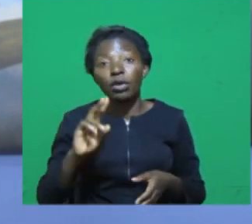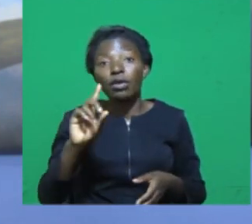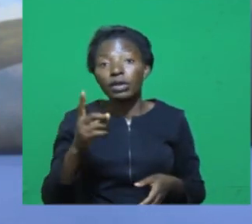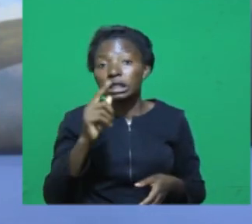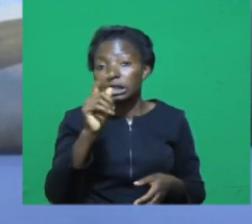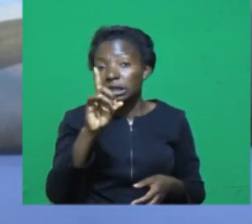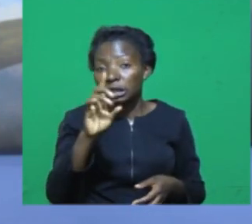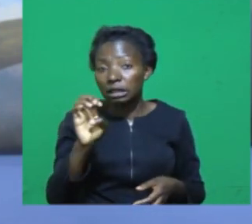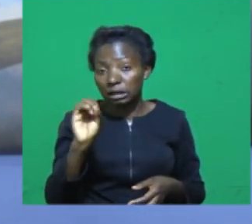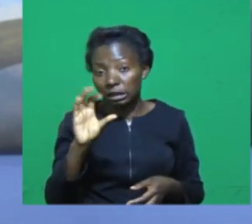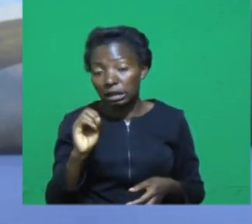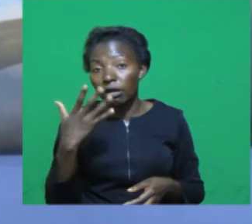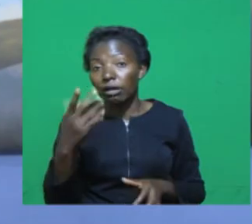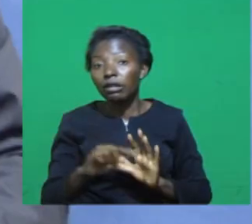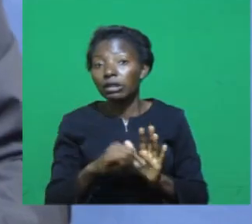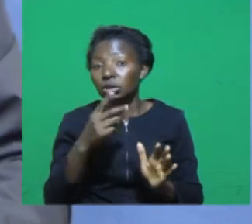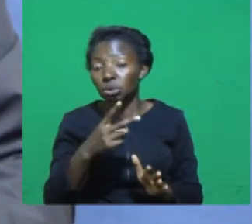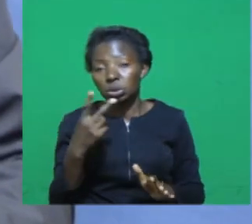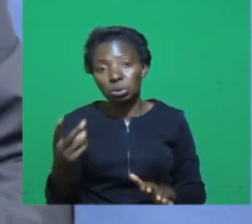yokutanga chapter 5 verse 22.